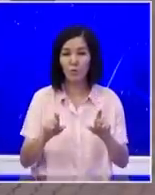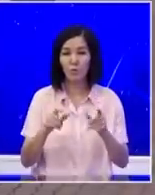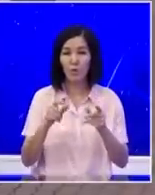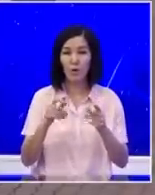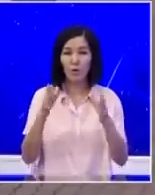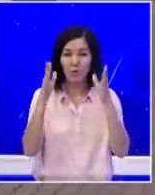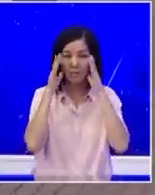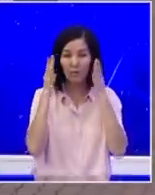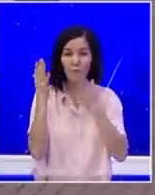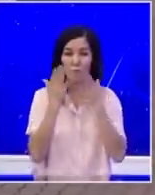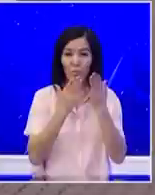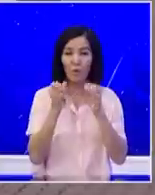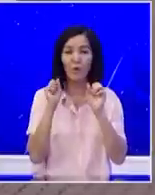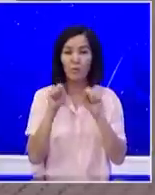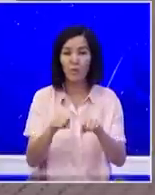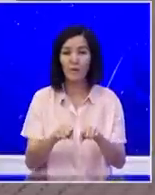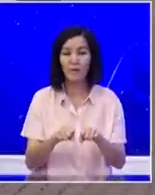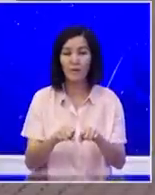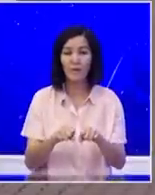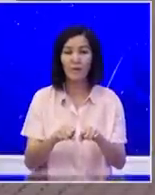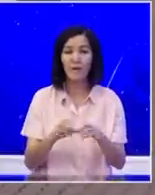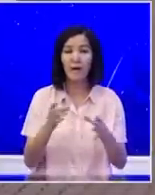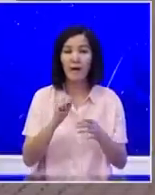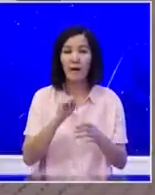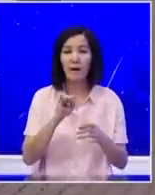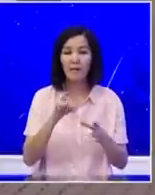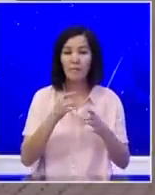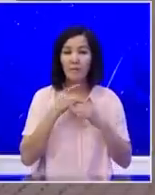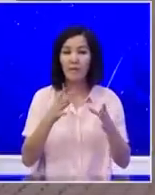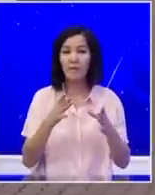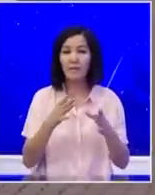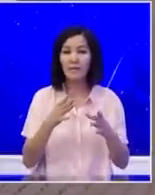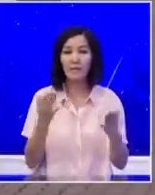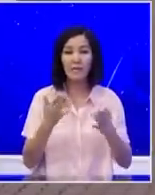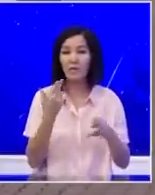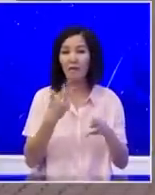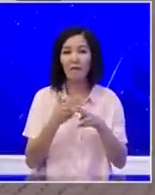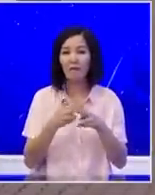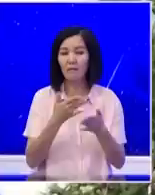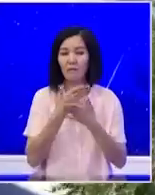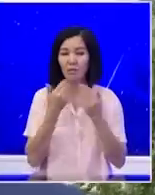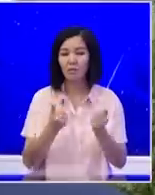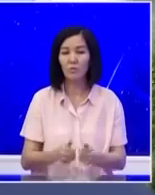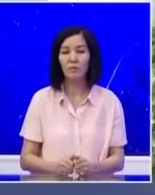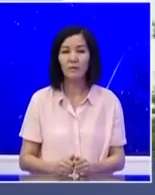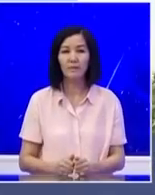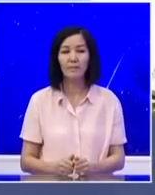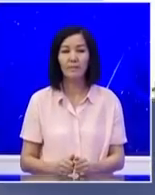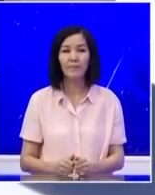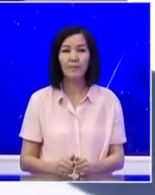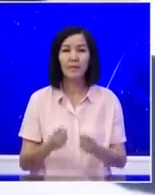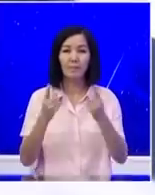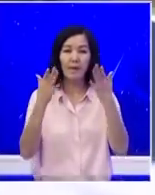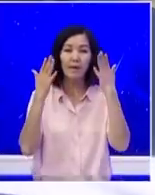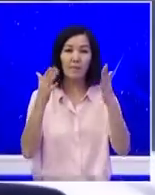айт намаздардың мешіттерде оқылмағандығы айт мерекесіне ешқандай нұқсан келтіре алмайды деп мен айтатын едім. Пайғамбарымыз